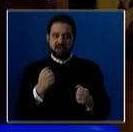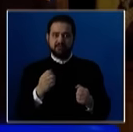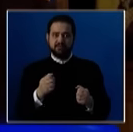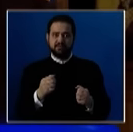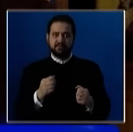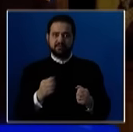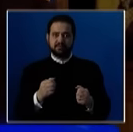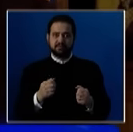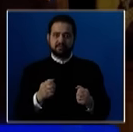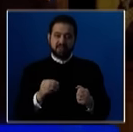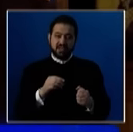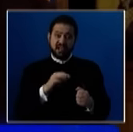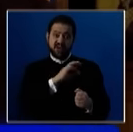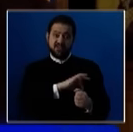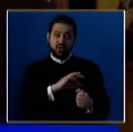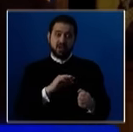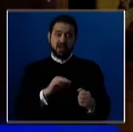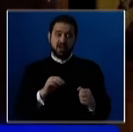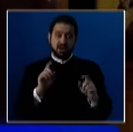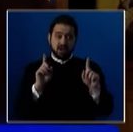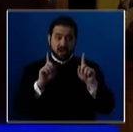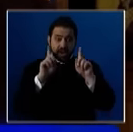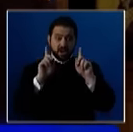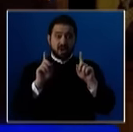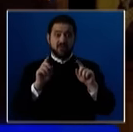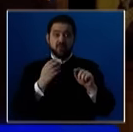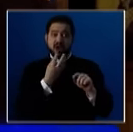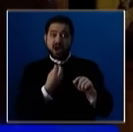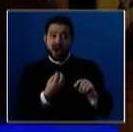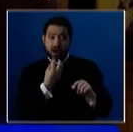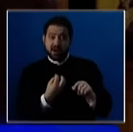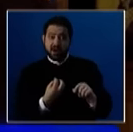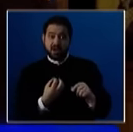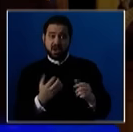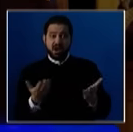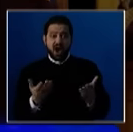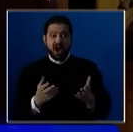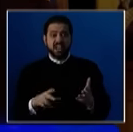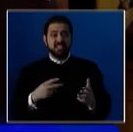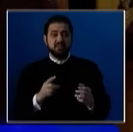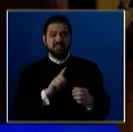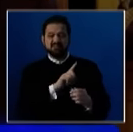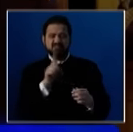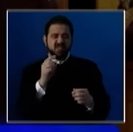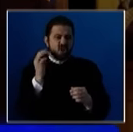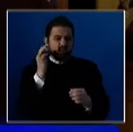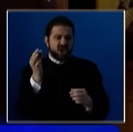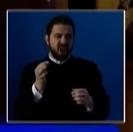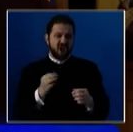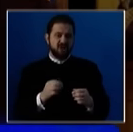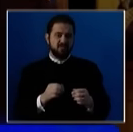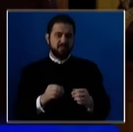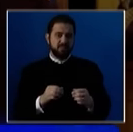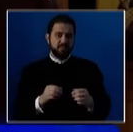care simbolizează nerușinarea. Vroia așadar o plăcere nepermisă, adică măcar atât am și eu